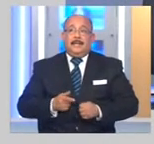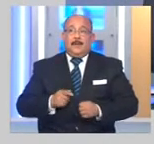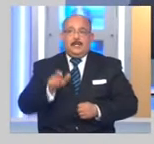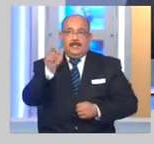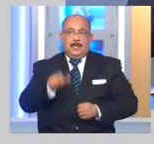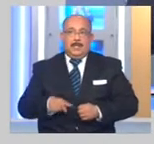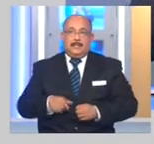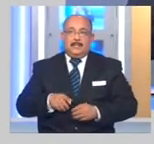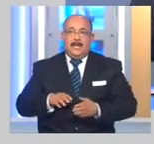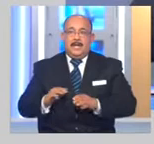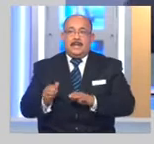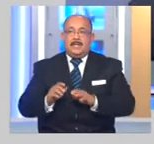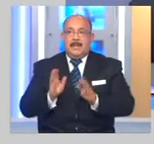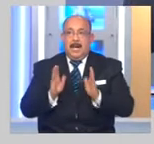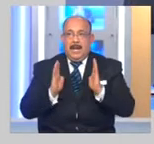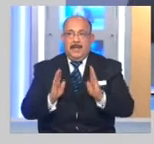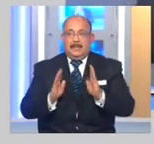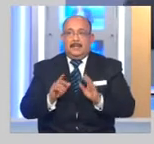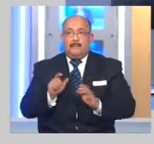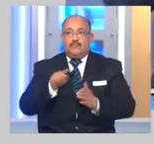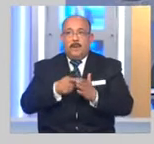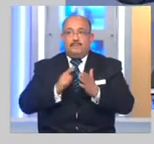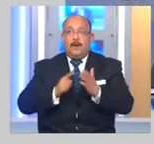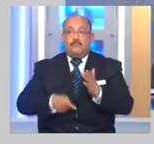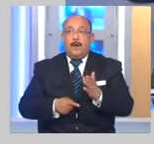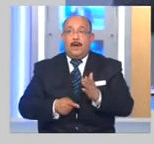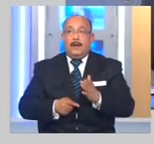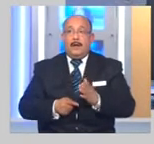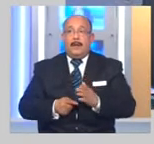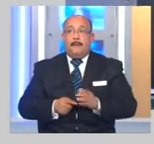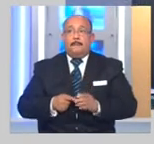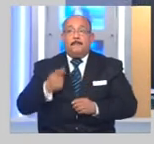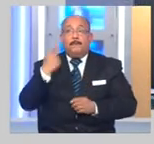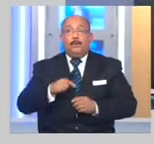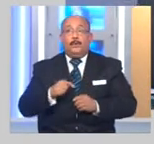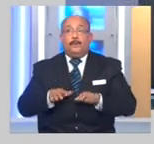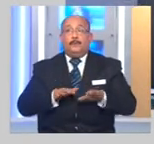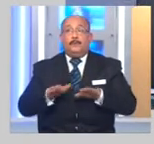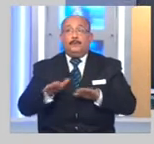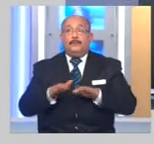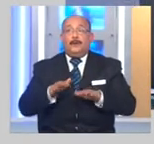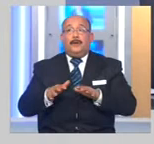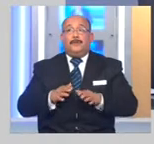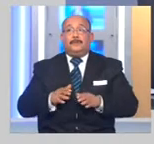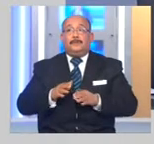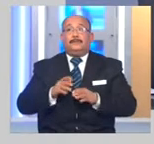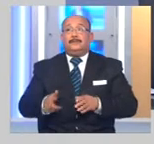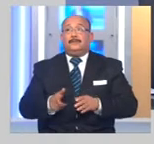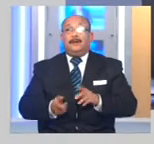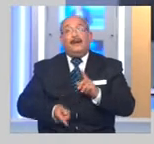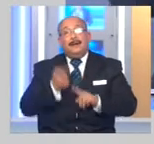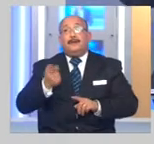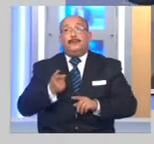نسأل شو اللي في عقلها الشخص هذا لمصلحة من؟ وثم يجي يهجم معناتها على الأعوان اللي هم معناتها مؤتمنين على أمن